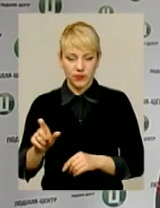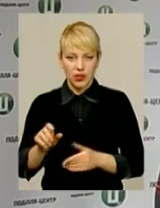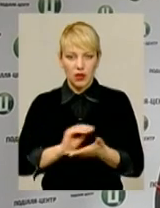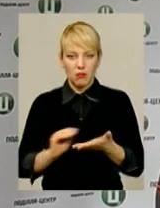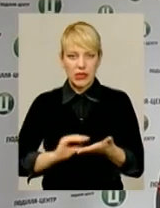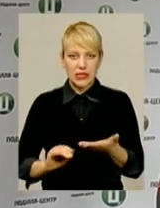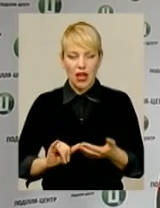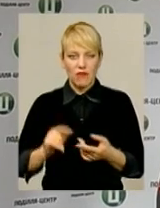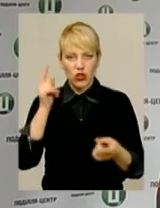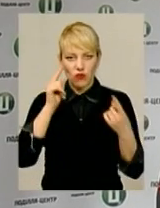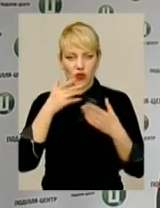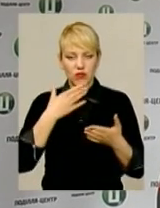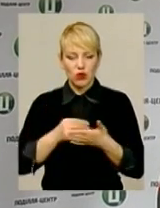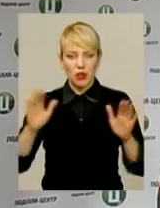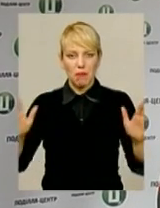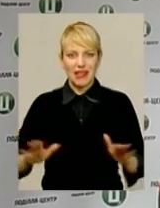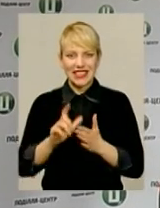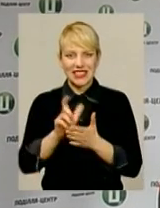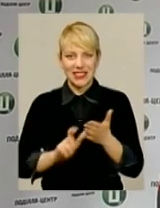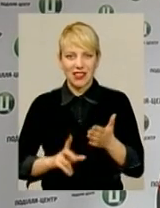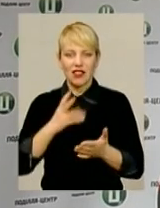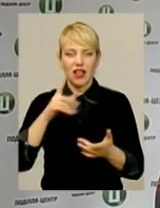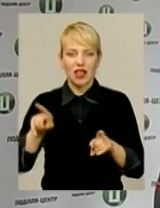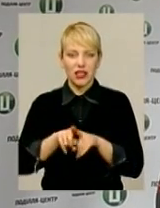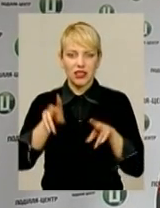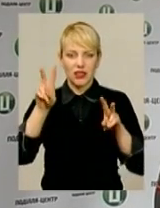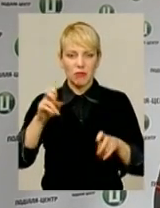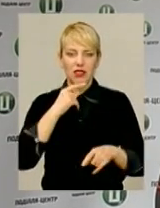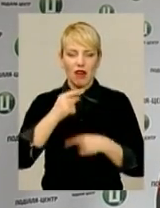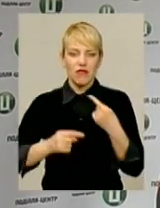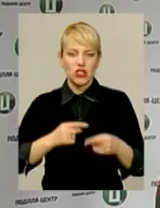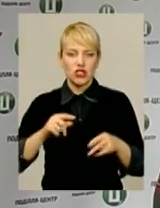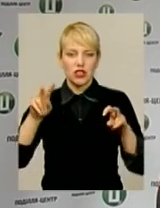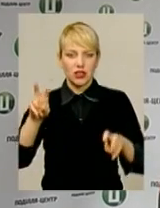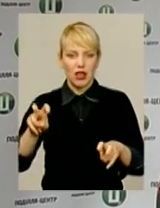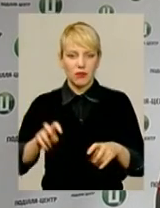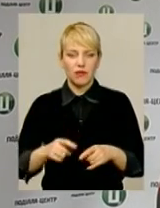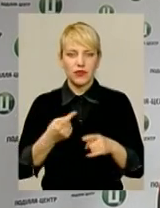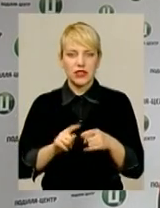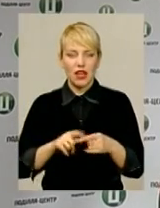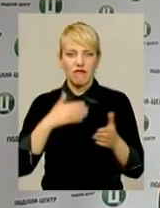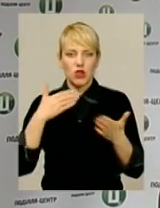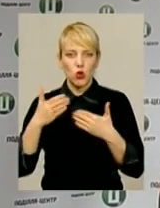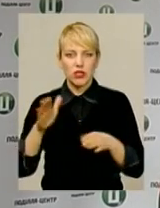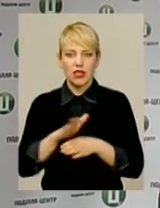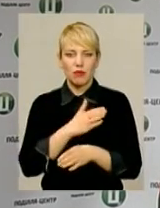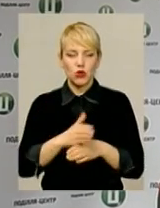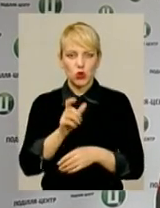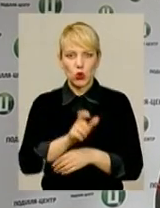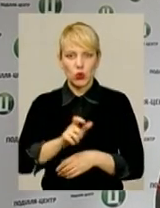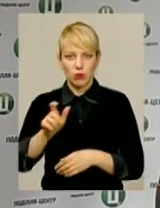писав і творив свої пісні на такі теми, як на вічні теми. Це відносини між